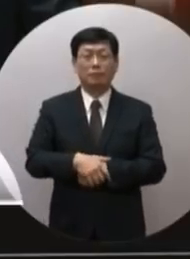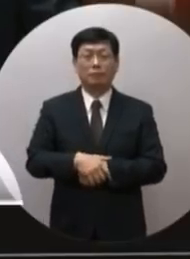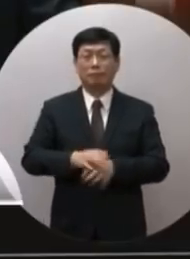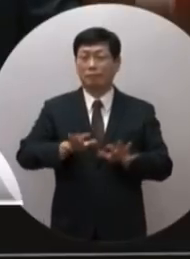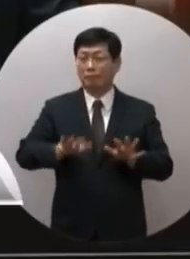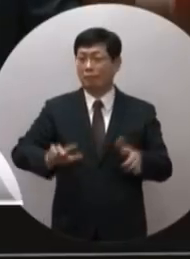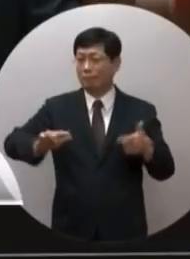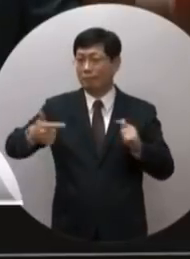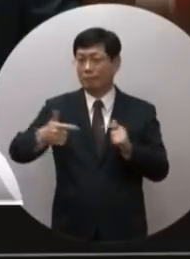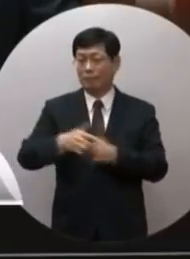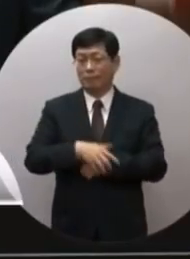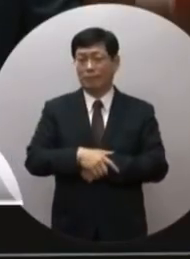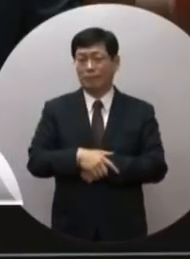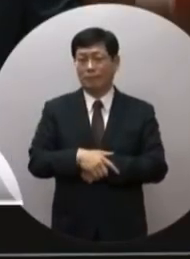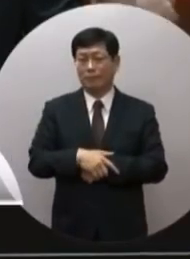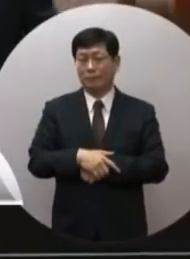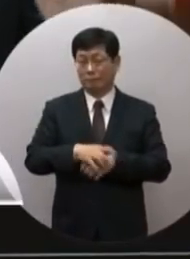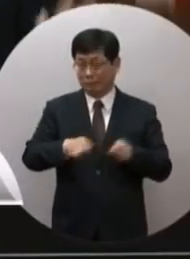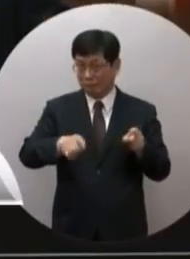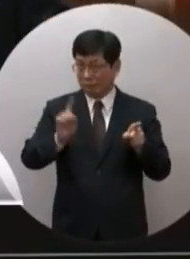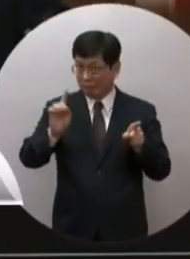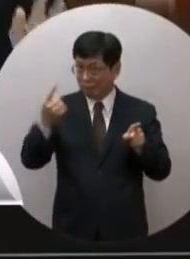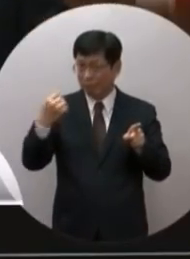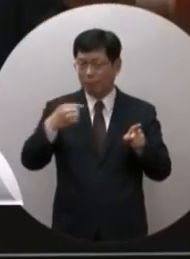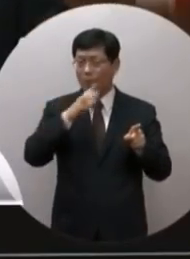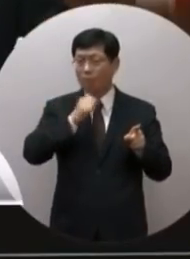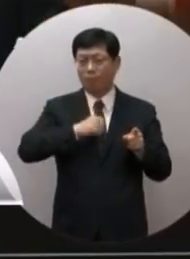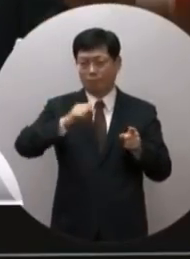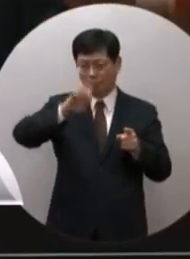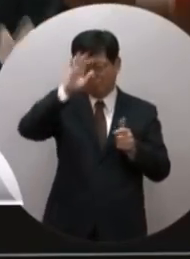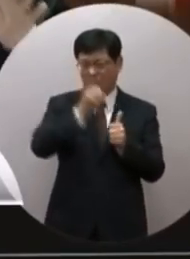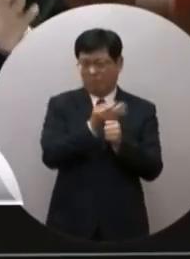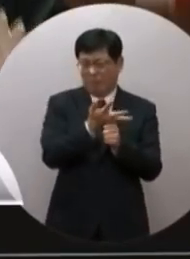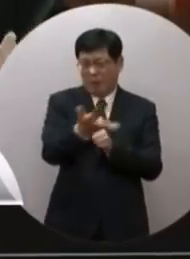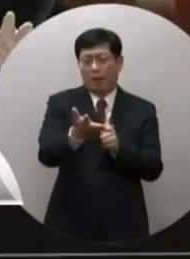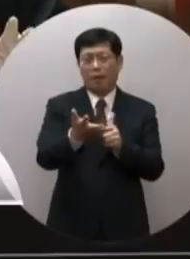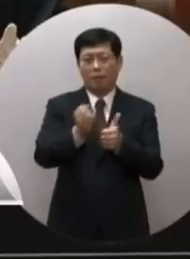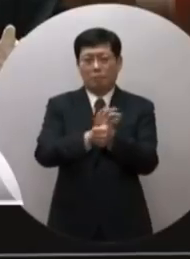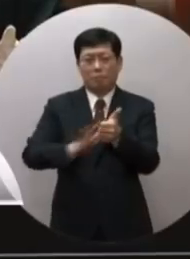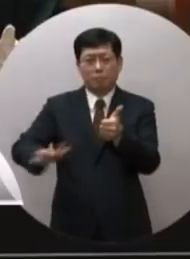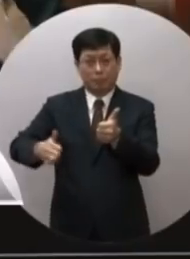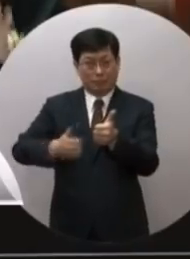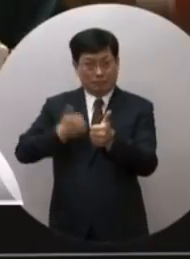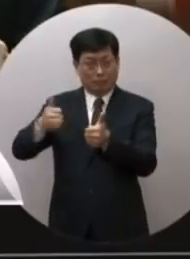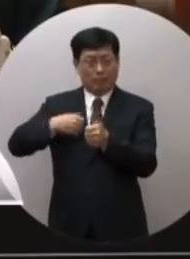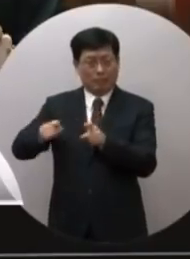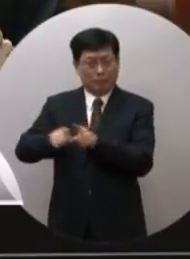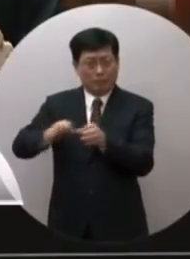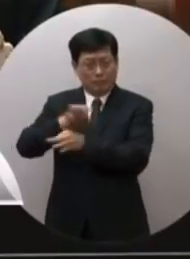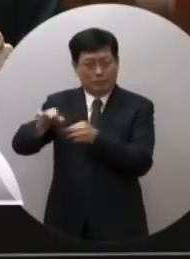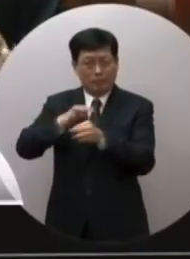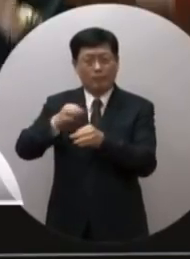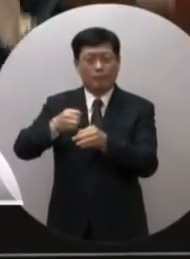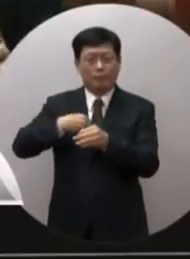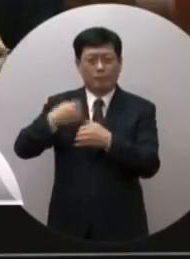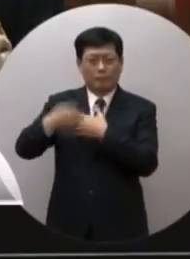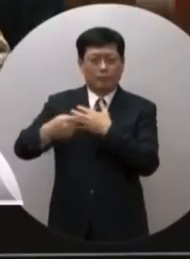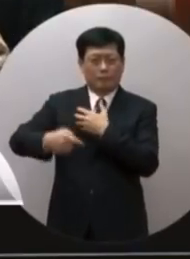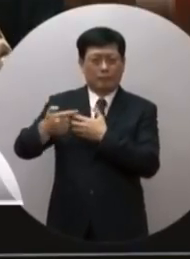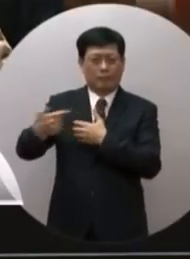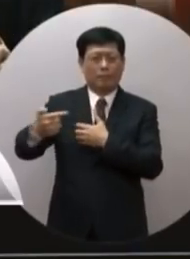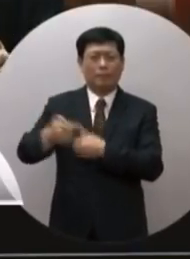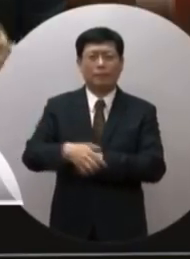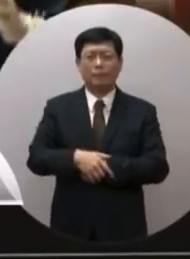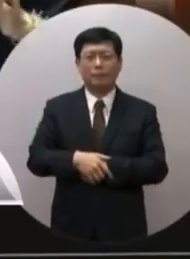是这一次呢，是由整个疫情造成实体的经济受到重